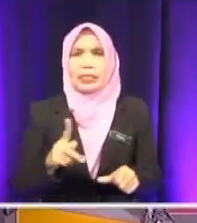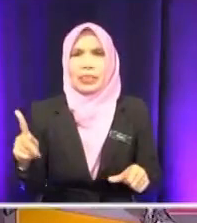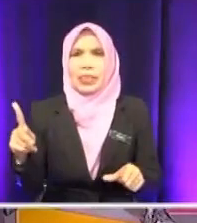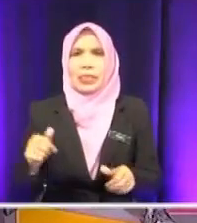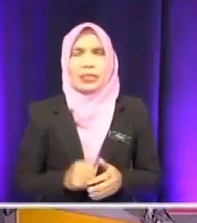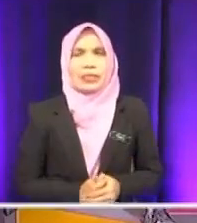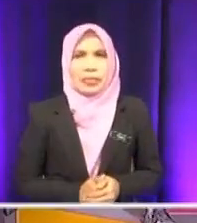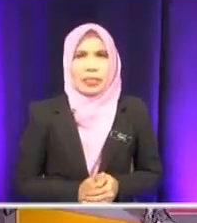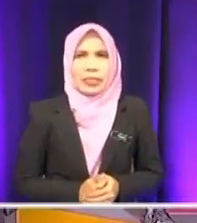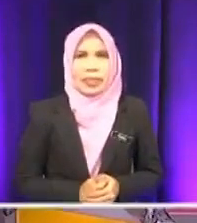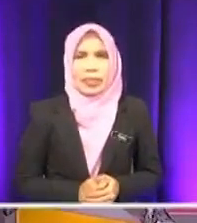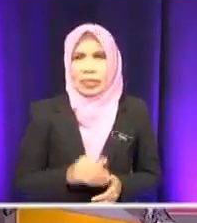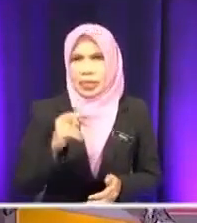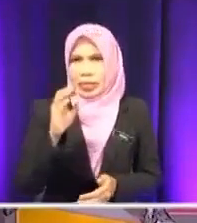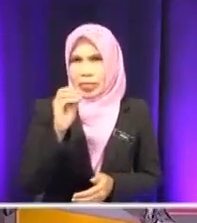profesional